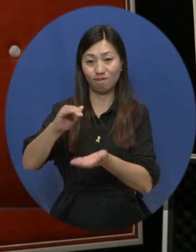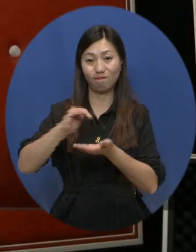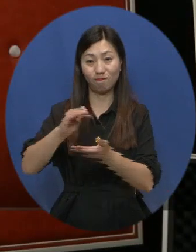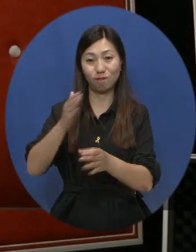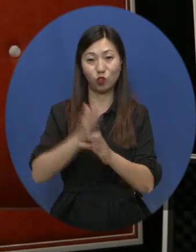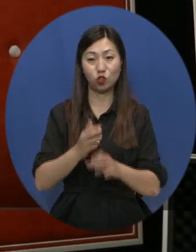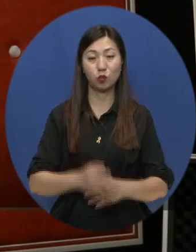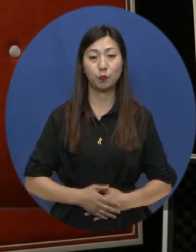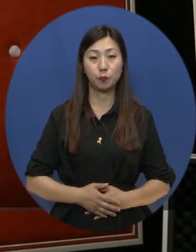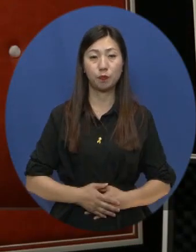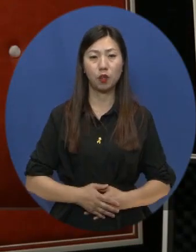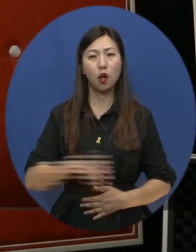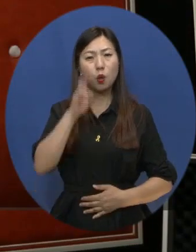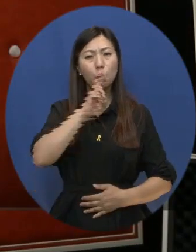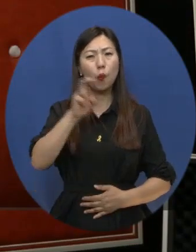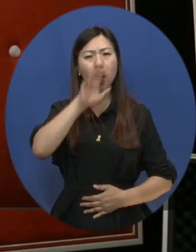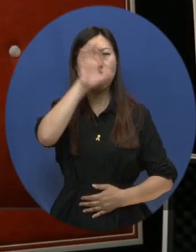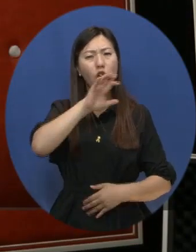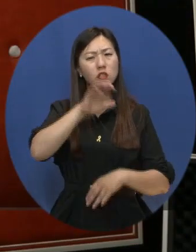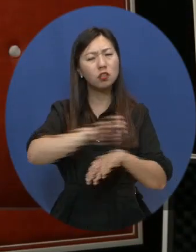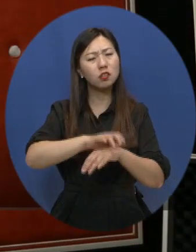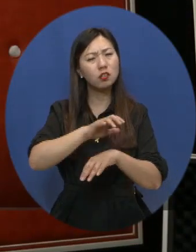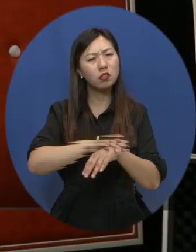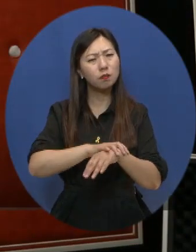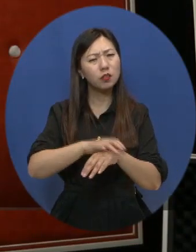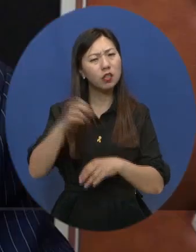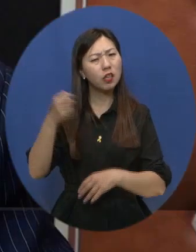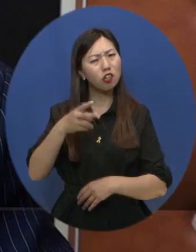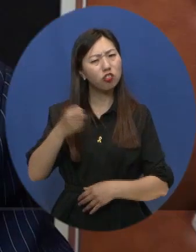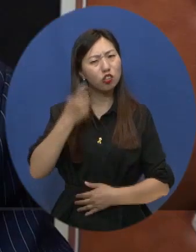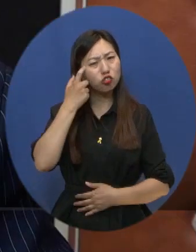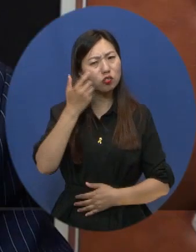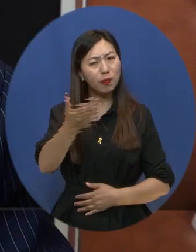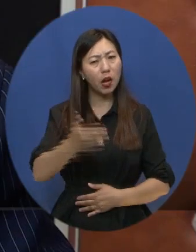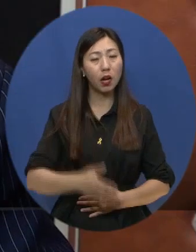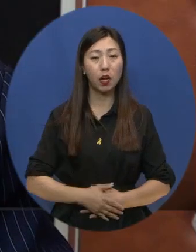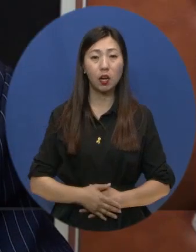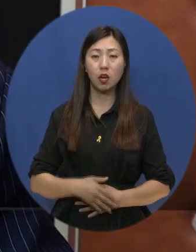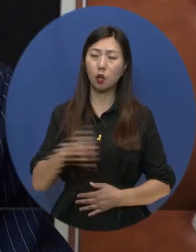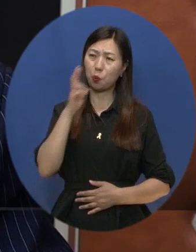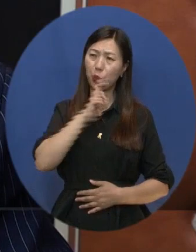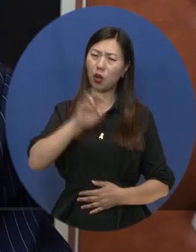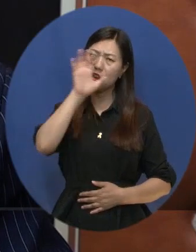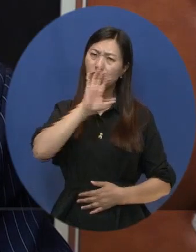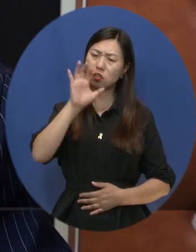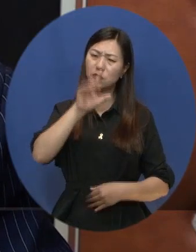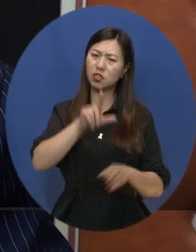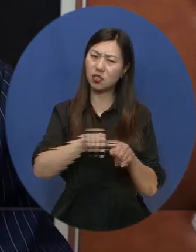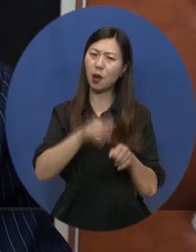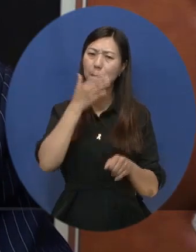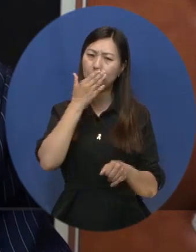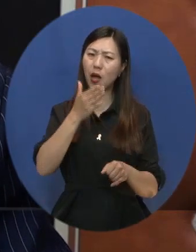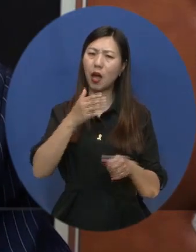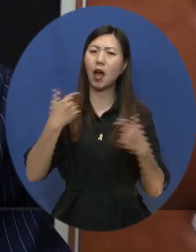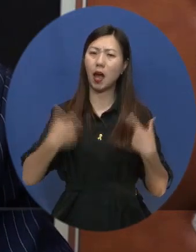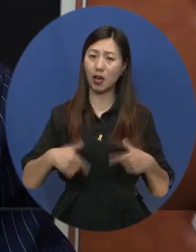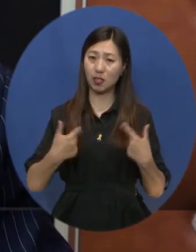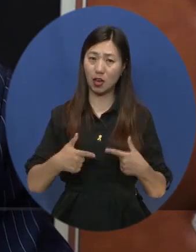얼마나 자주 하시는지? 노래 연습은 시간 날 때마다 하는데 또